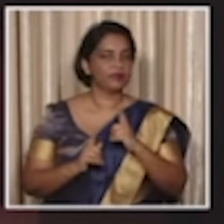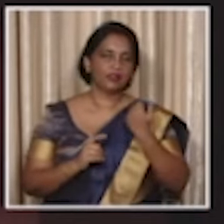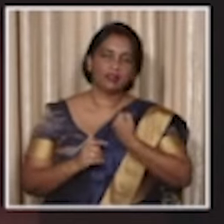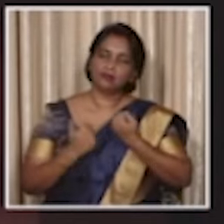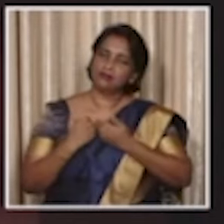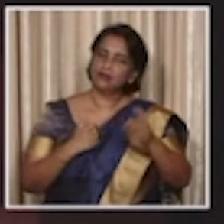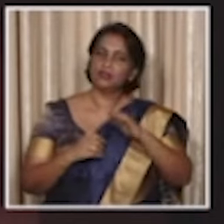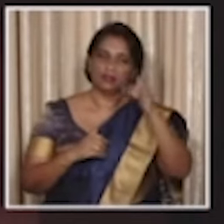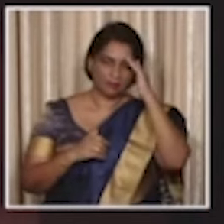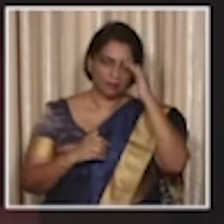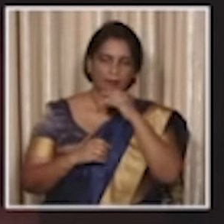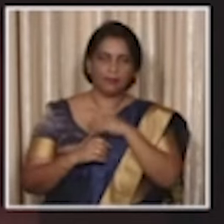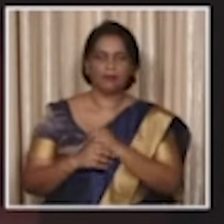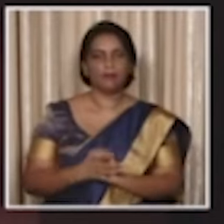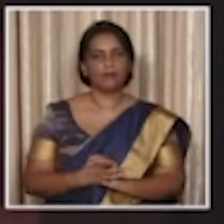කරපු නායකයෙක්